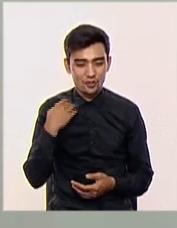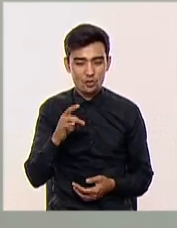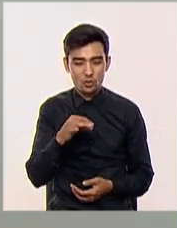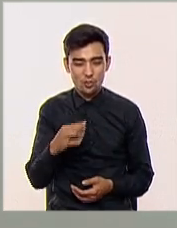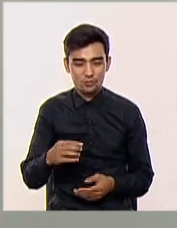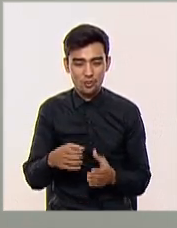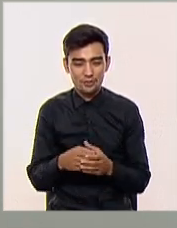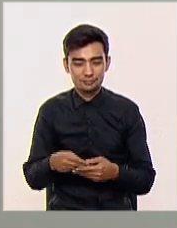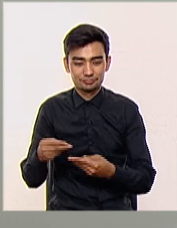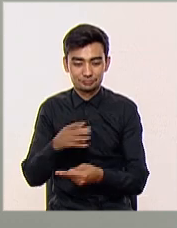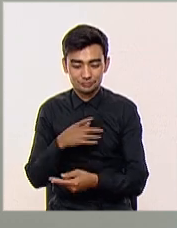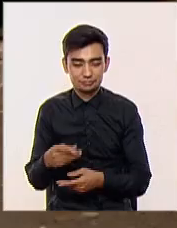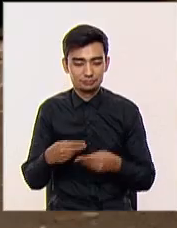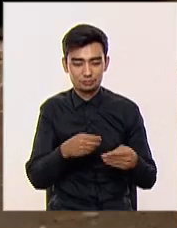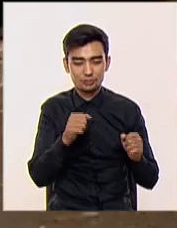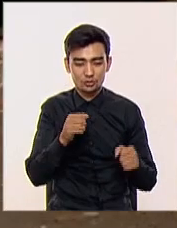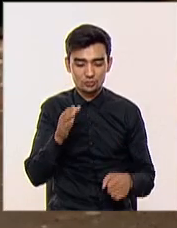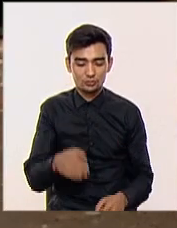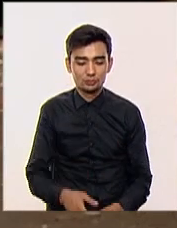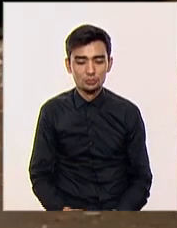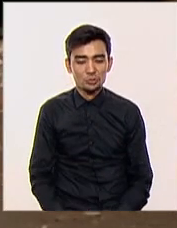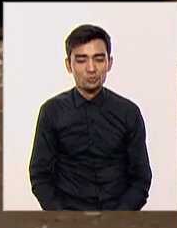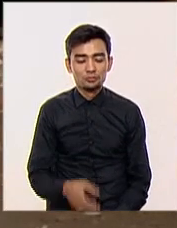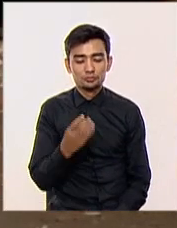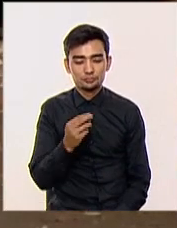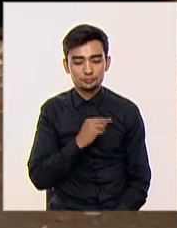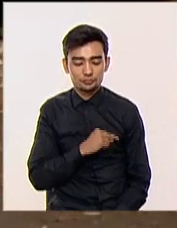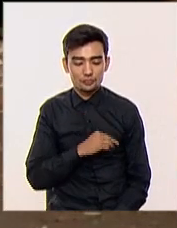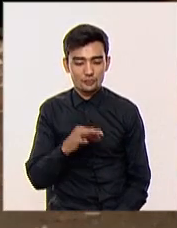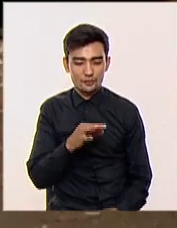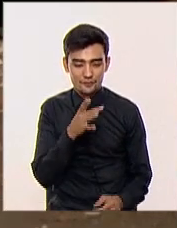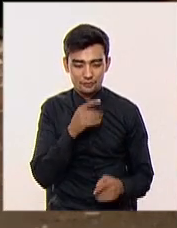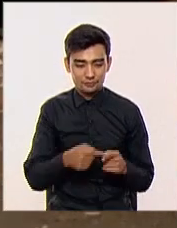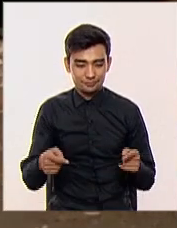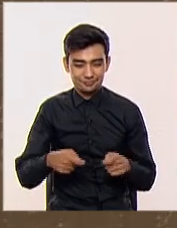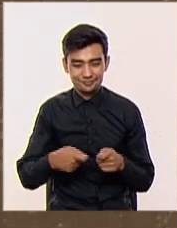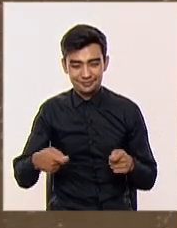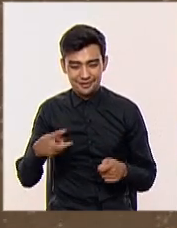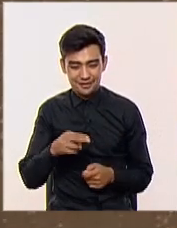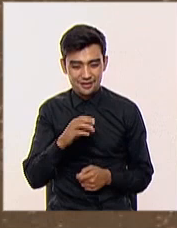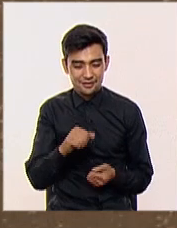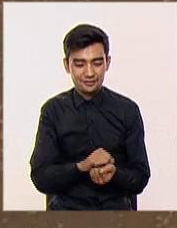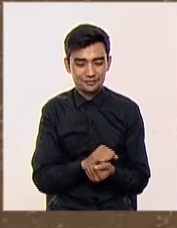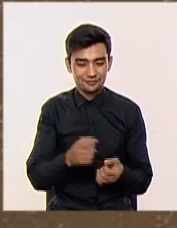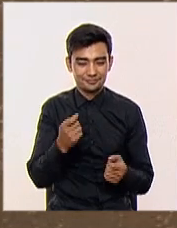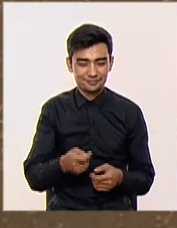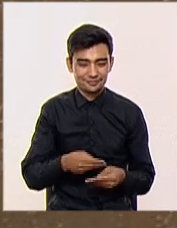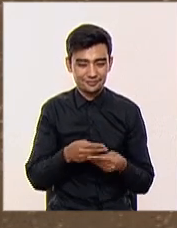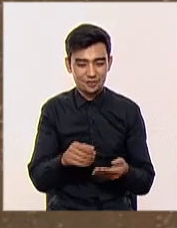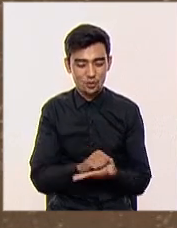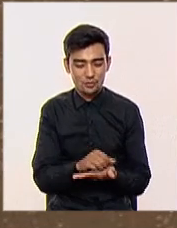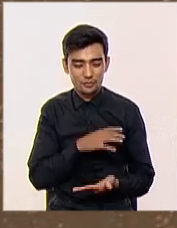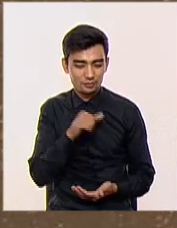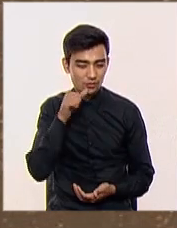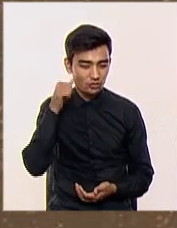РОП, и денежных компенсаций. Также проводится работа по продлению срока действия скидочных сертификатов, выданных с 19 января